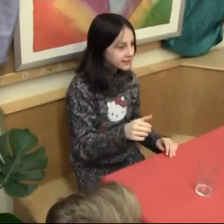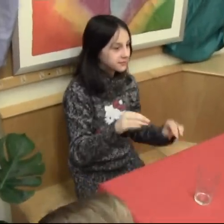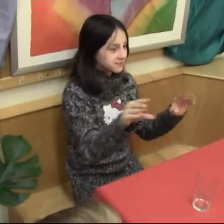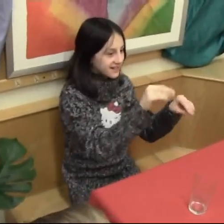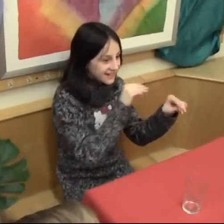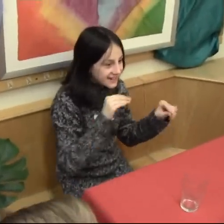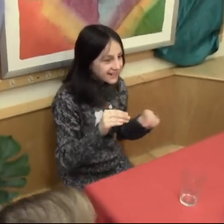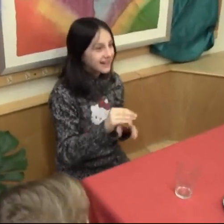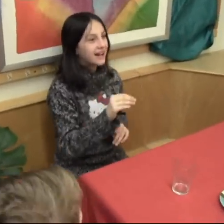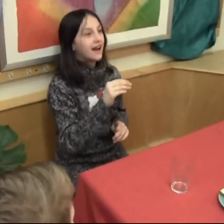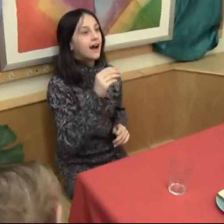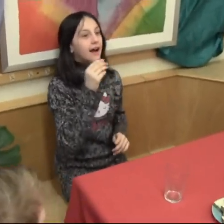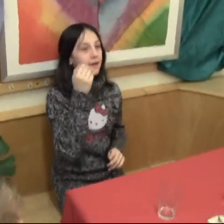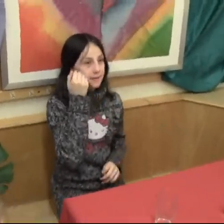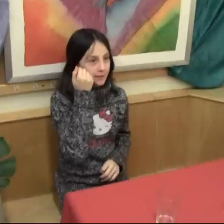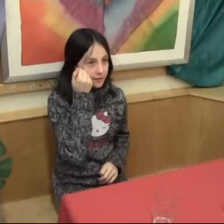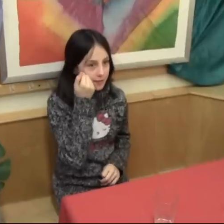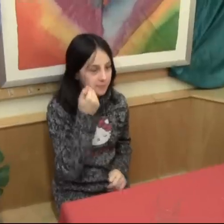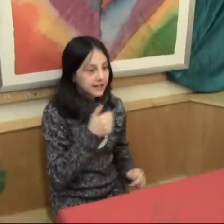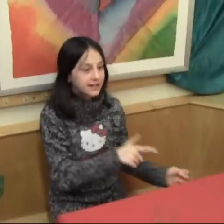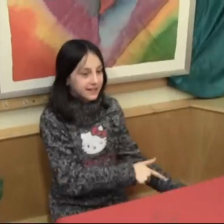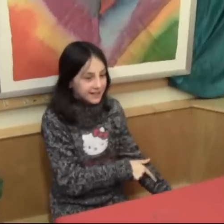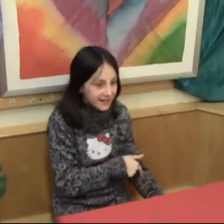Bitte sprecht langsam und schaut mich an.